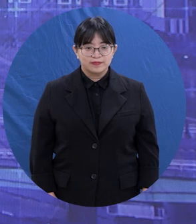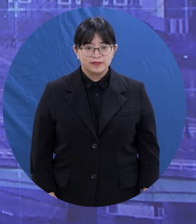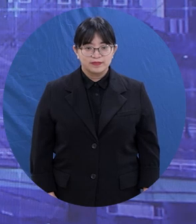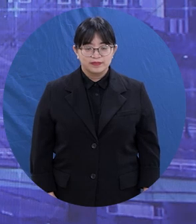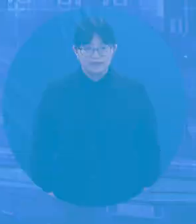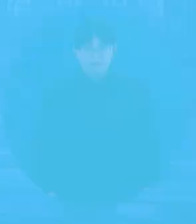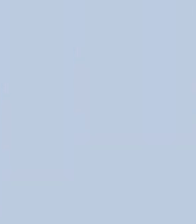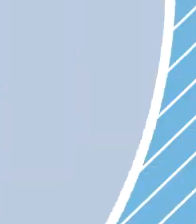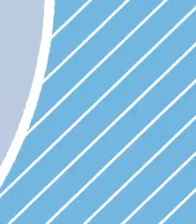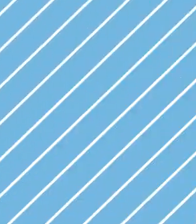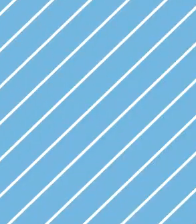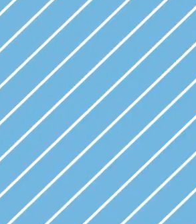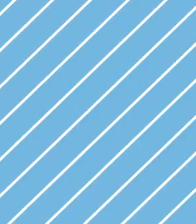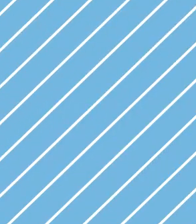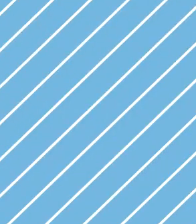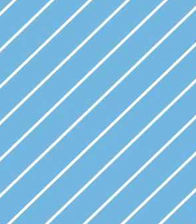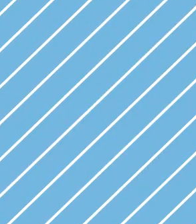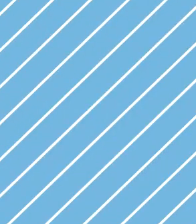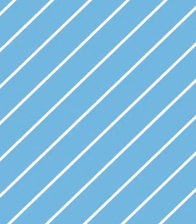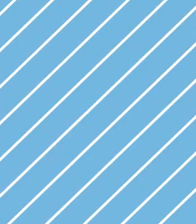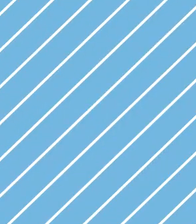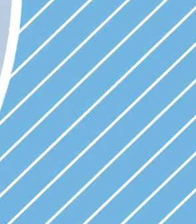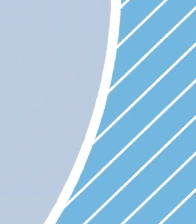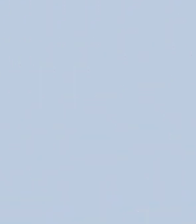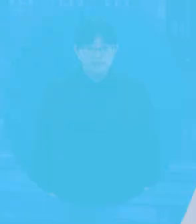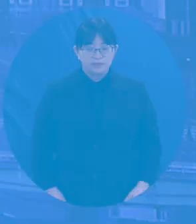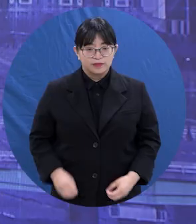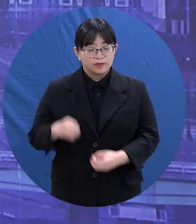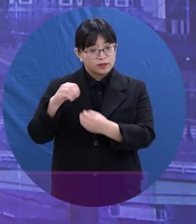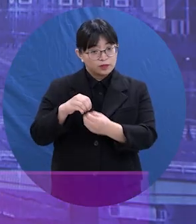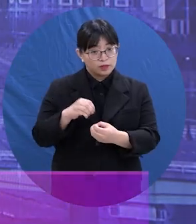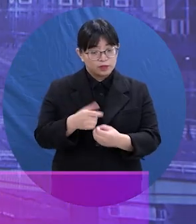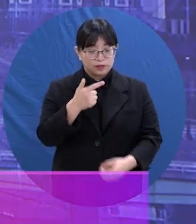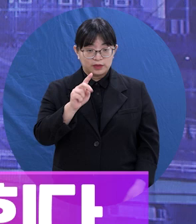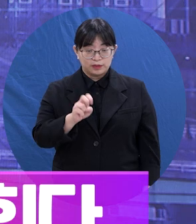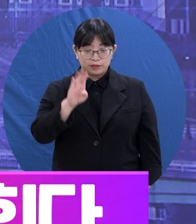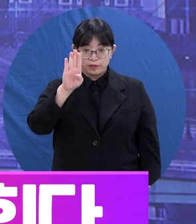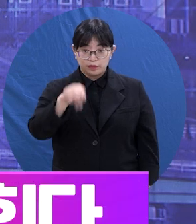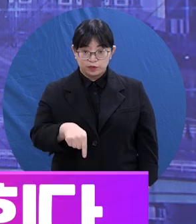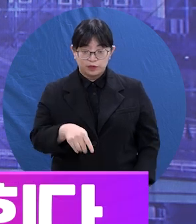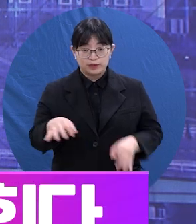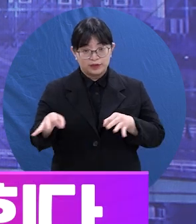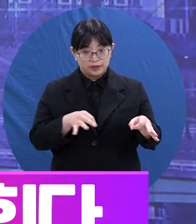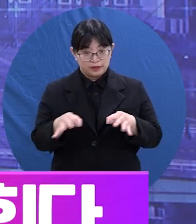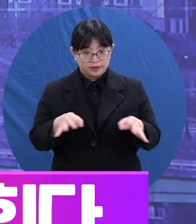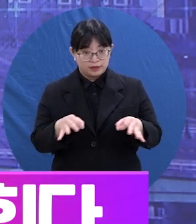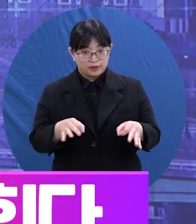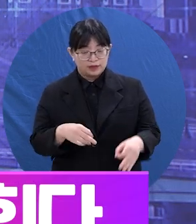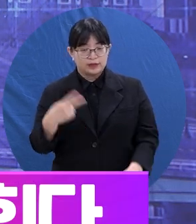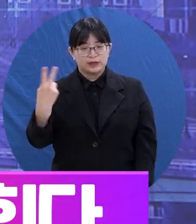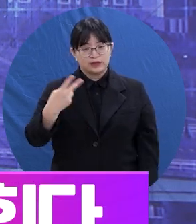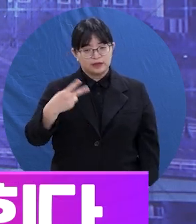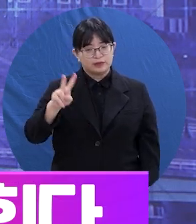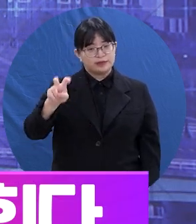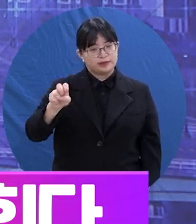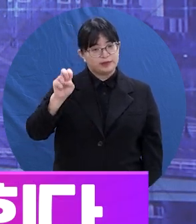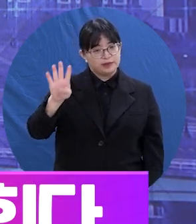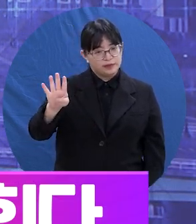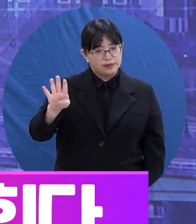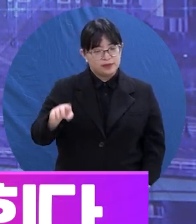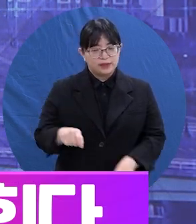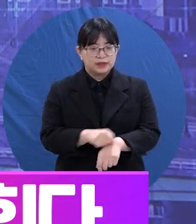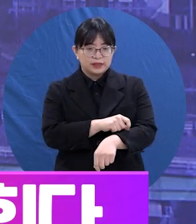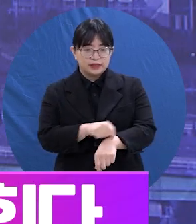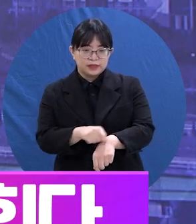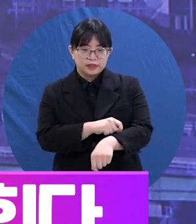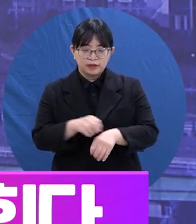한번 알아보겠습니다. 채널 고정! 양산의 대표적 전통시장인 남부시장이 중소벤처기업부가